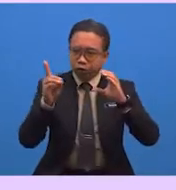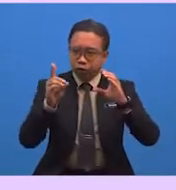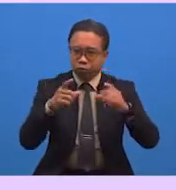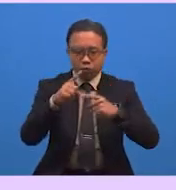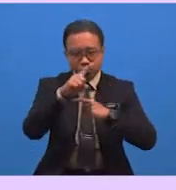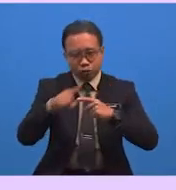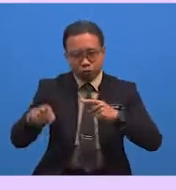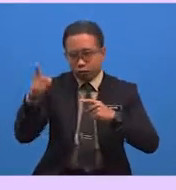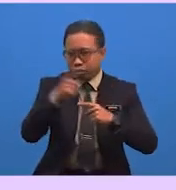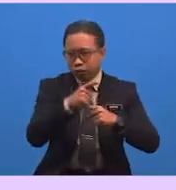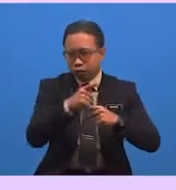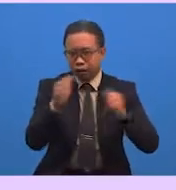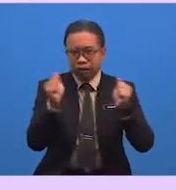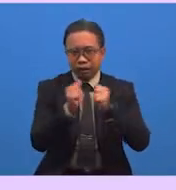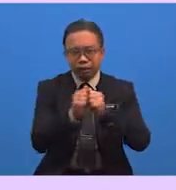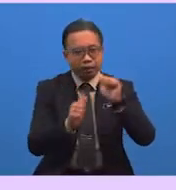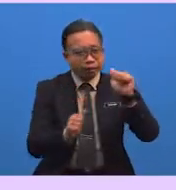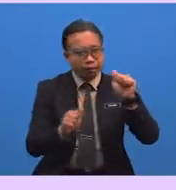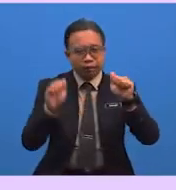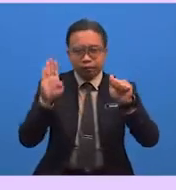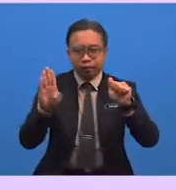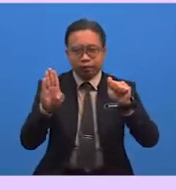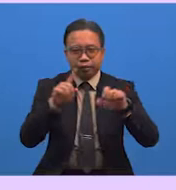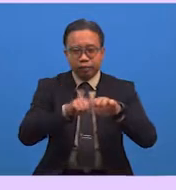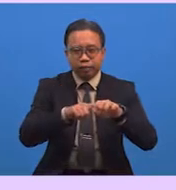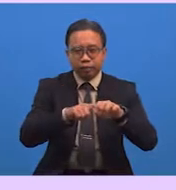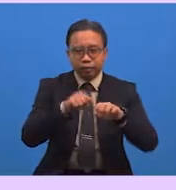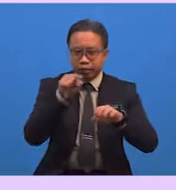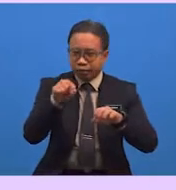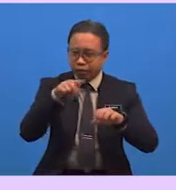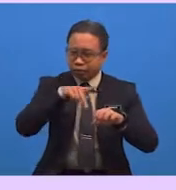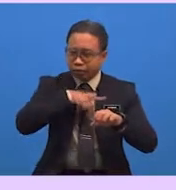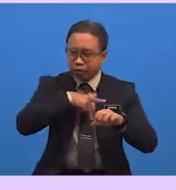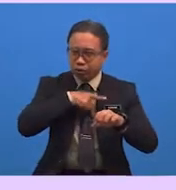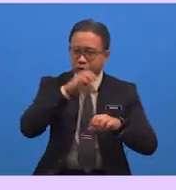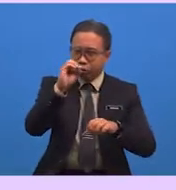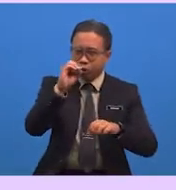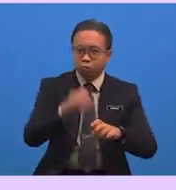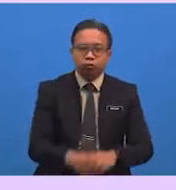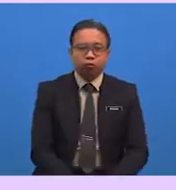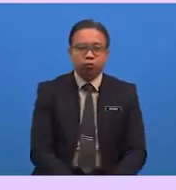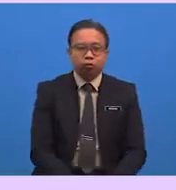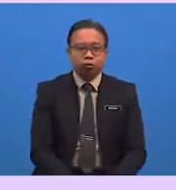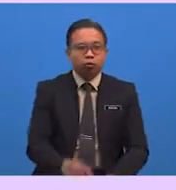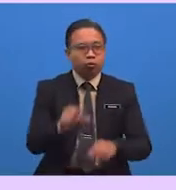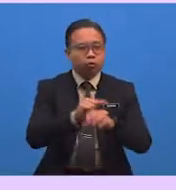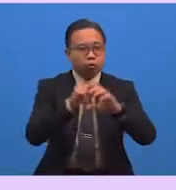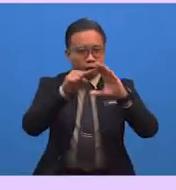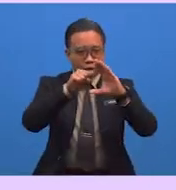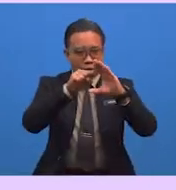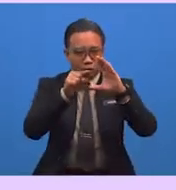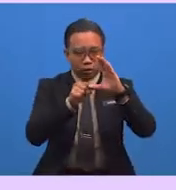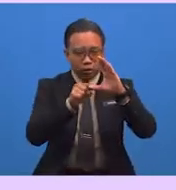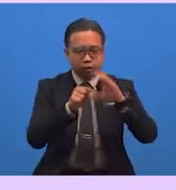dilukis bersilang dengan garis AB pada titik sepunyanya O. Sudut